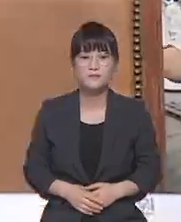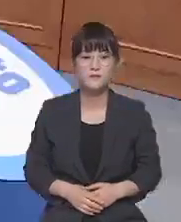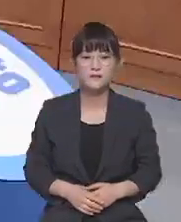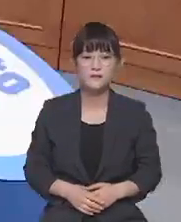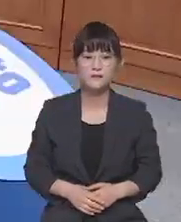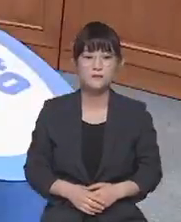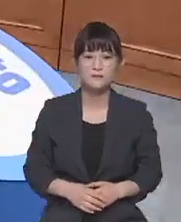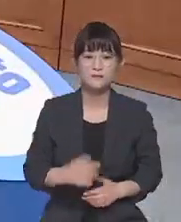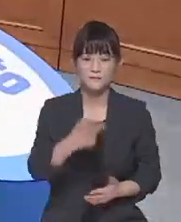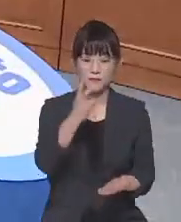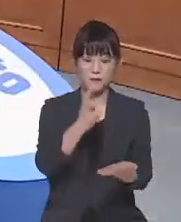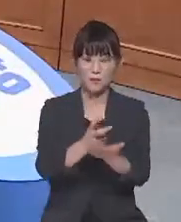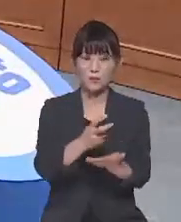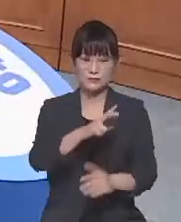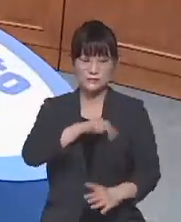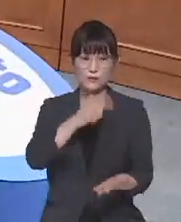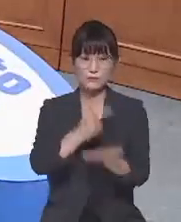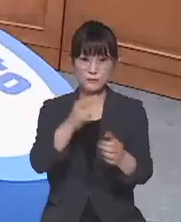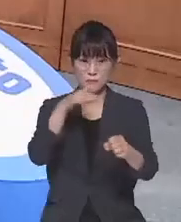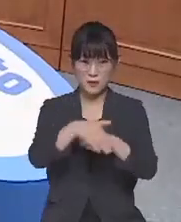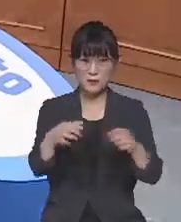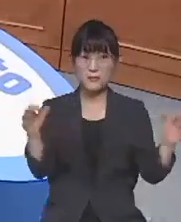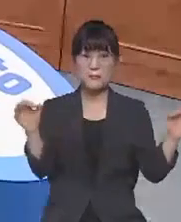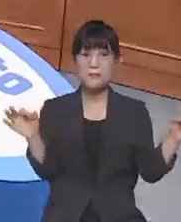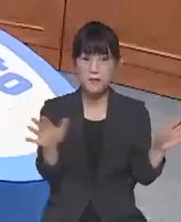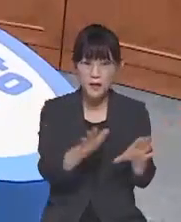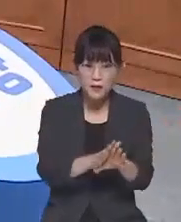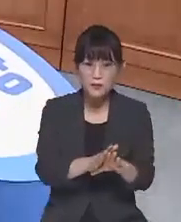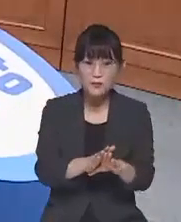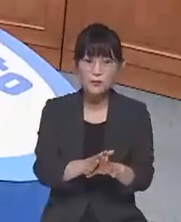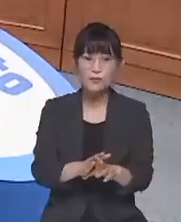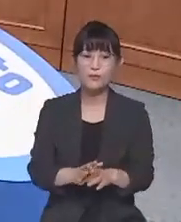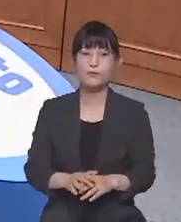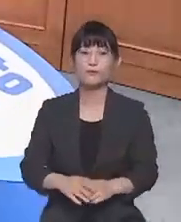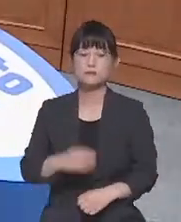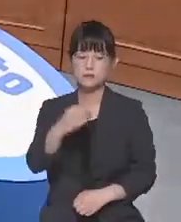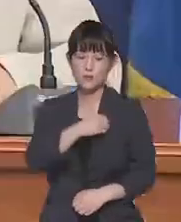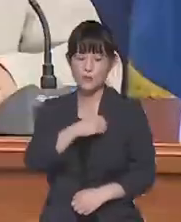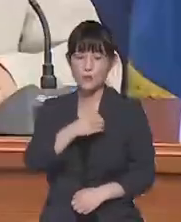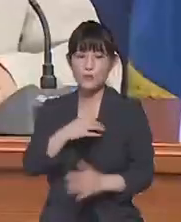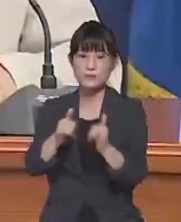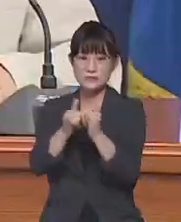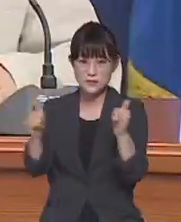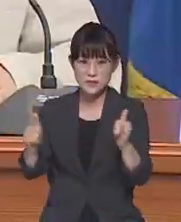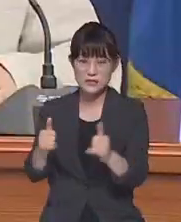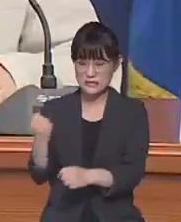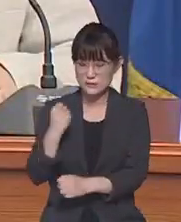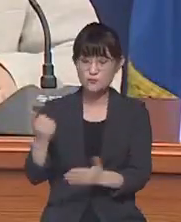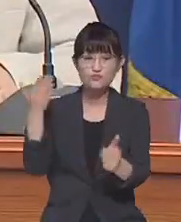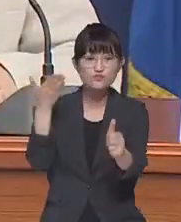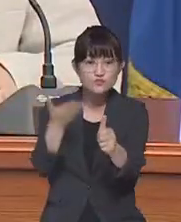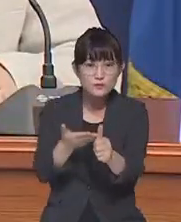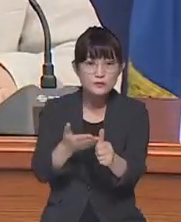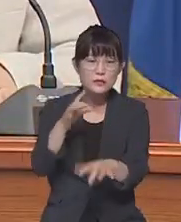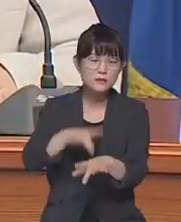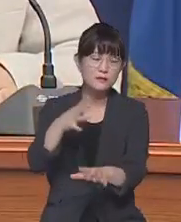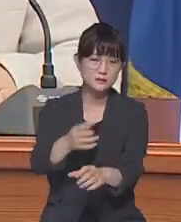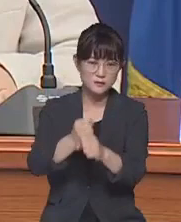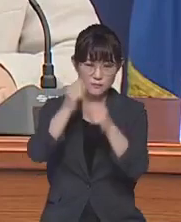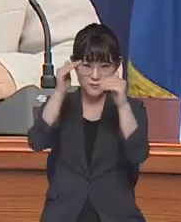사실상 대의원 제도를 폐지하고 권리당원에게 힘을 실어주는 것이 핵심인 김은경 혁신위원회의 최종